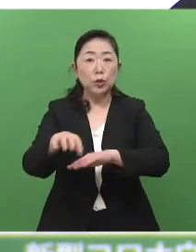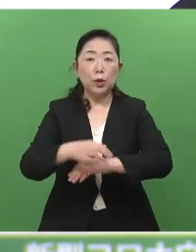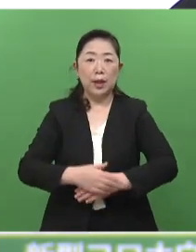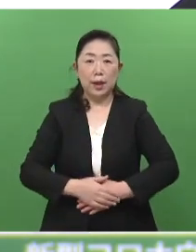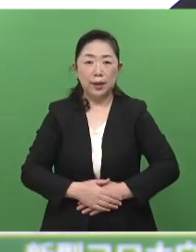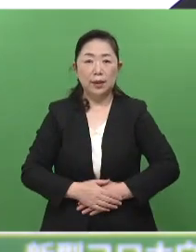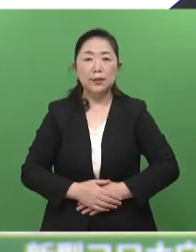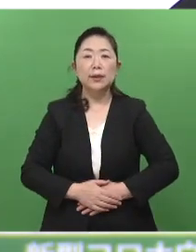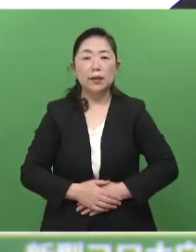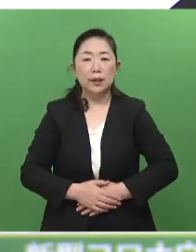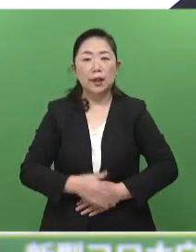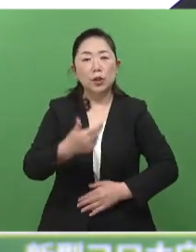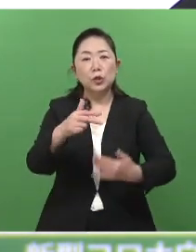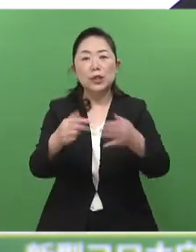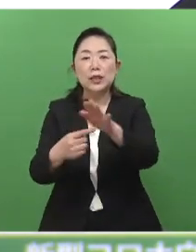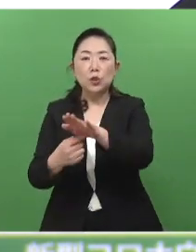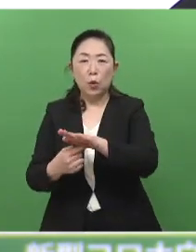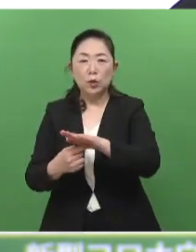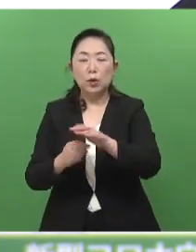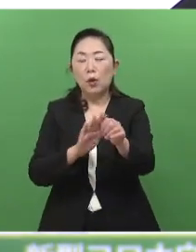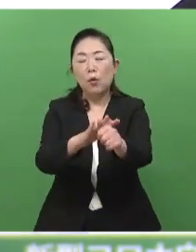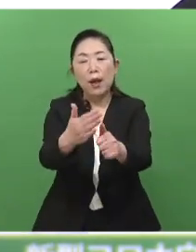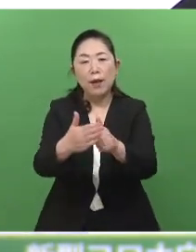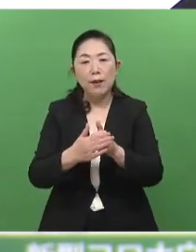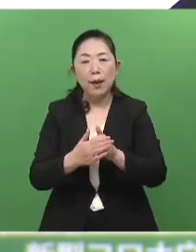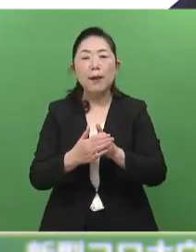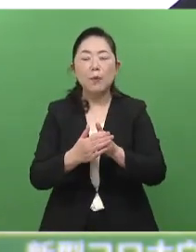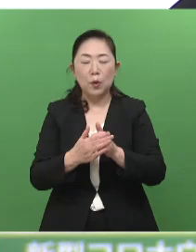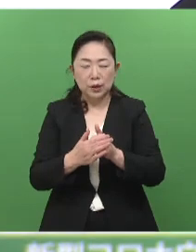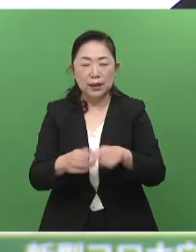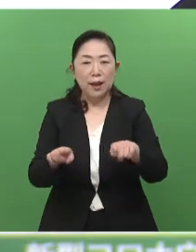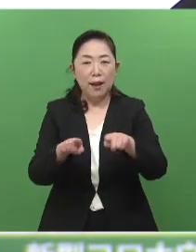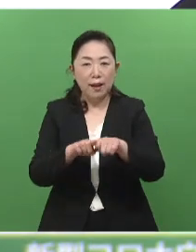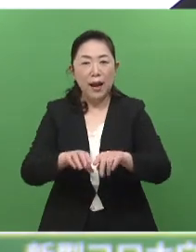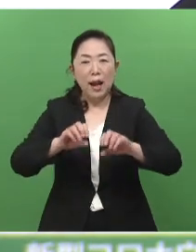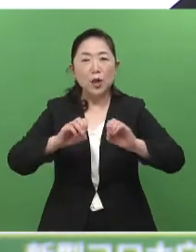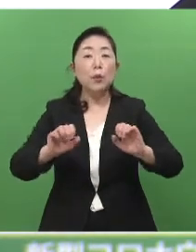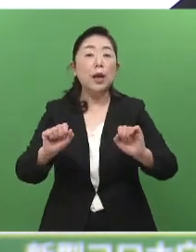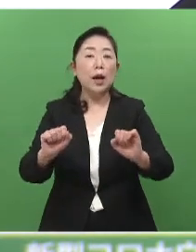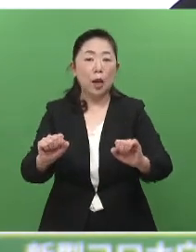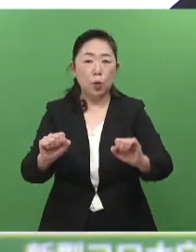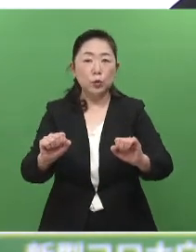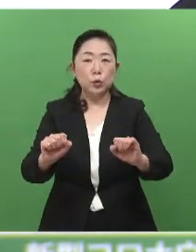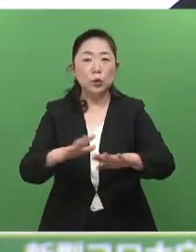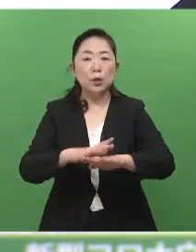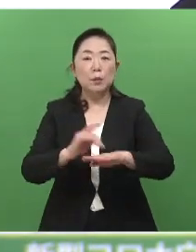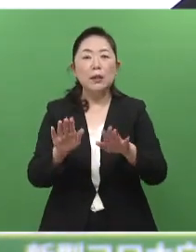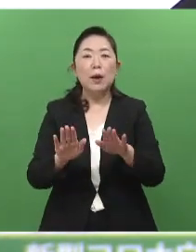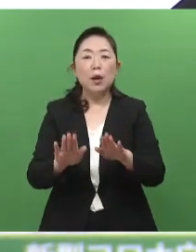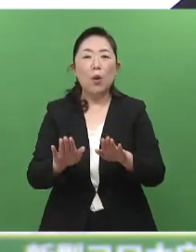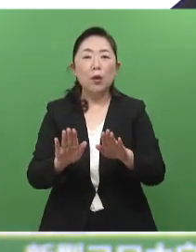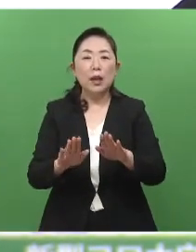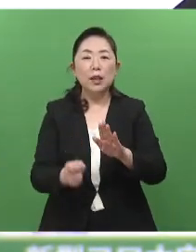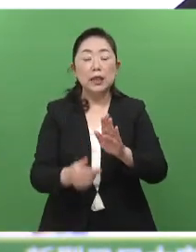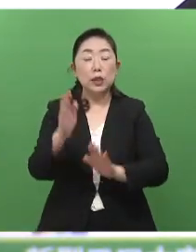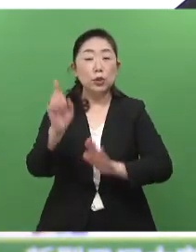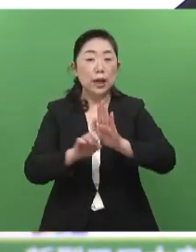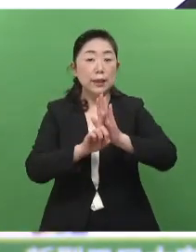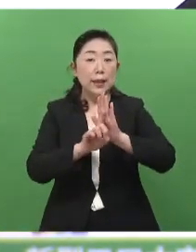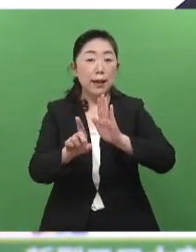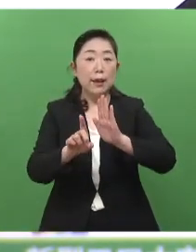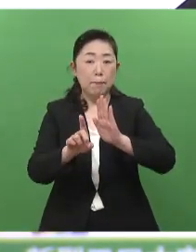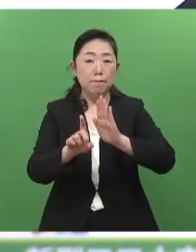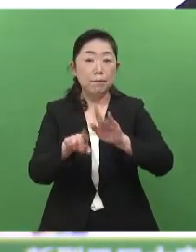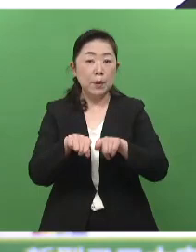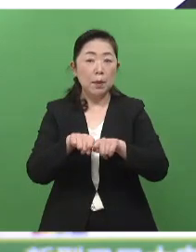上げましたように、区市町村などとの連携で呼びかけも行っていく、まずは今回のこの緊急事態宣言